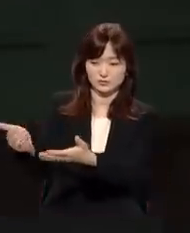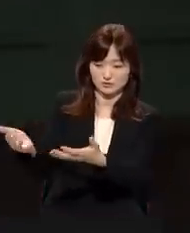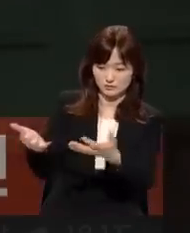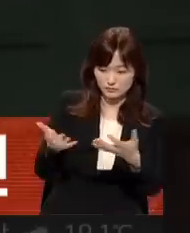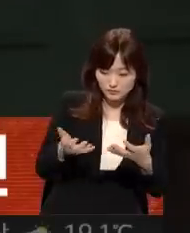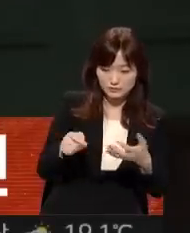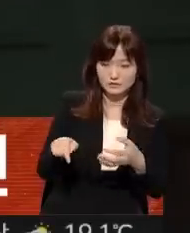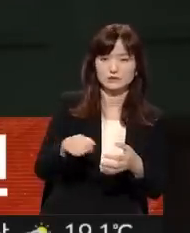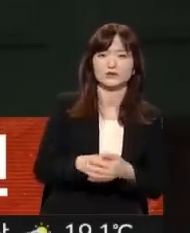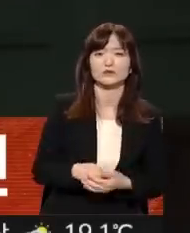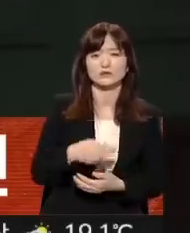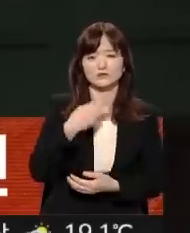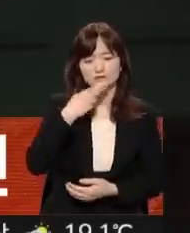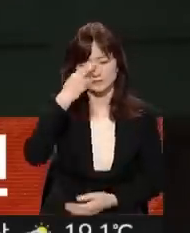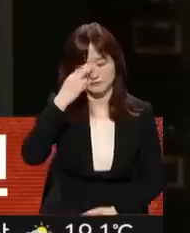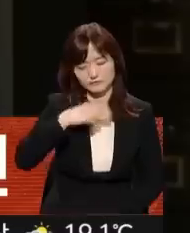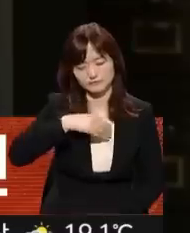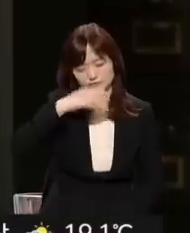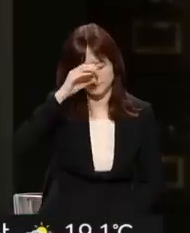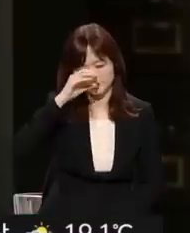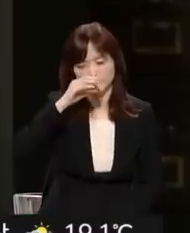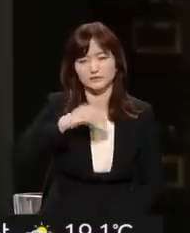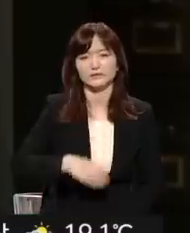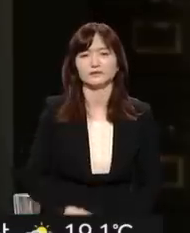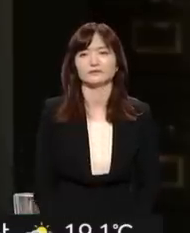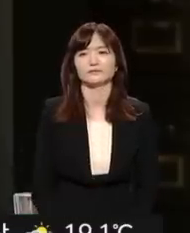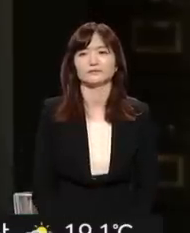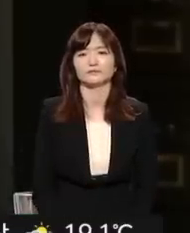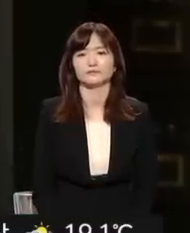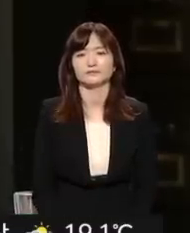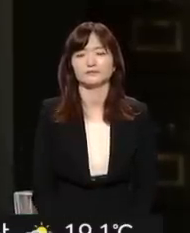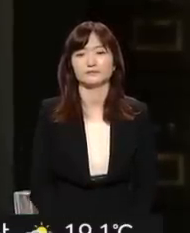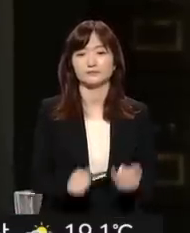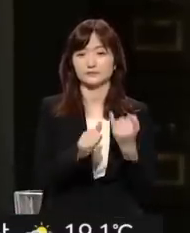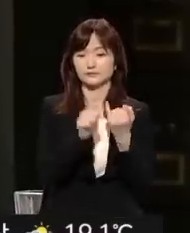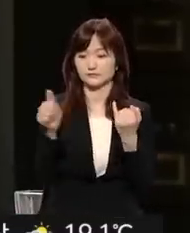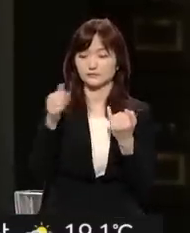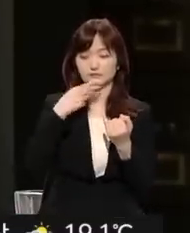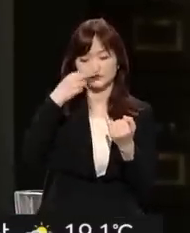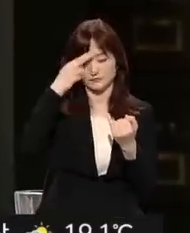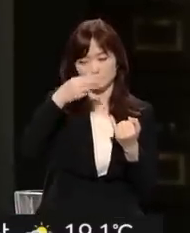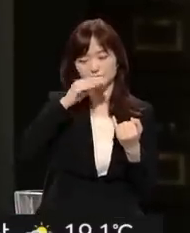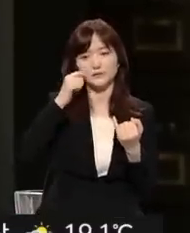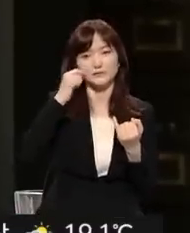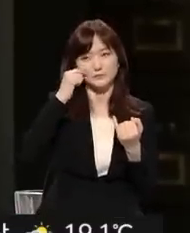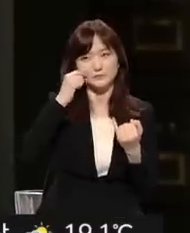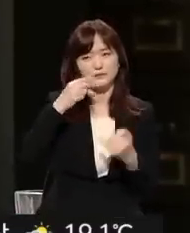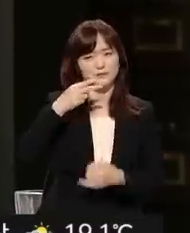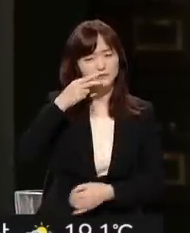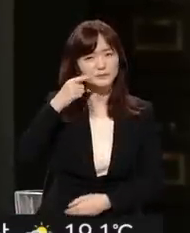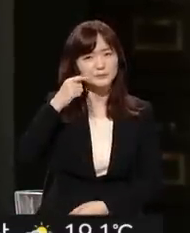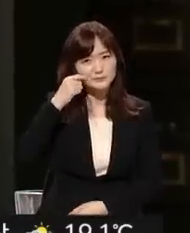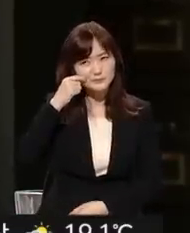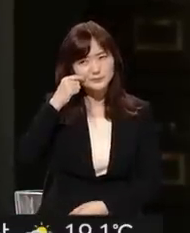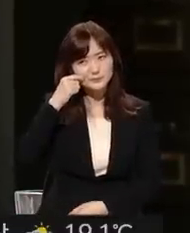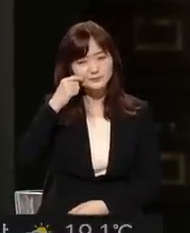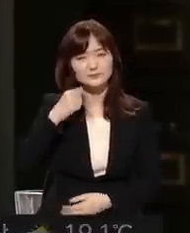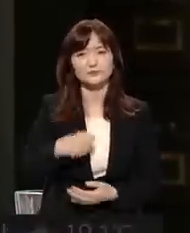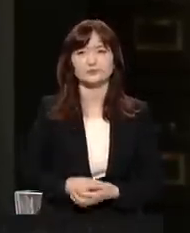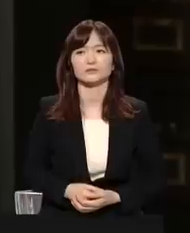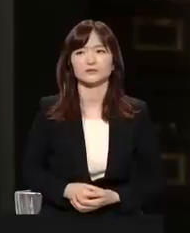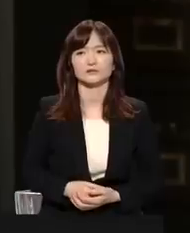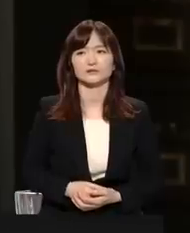먹은 겁니다. 술 못하고 술 담배 못하고 이런 신랑이 갑자기 결혼하고 집들이 때 술을 진탕 누가